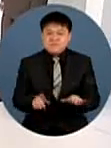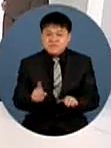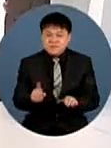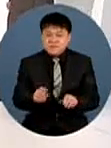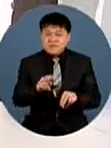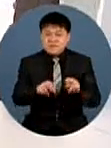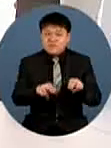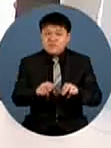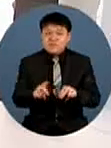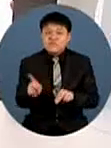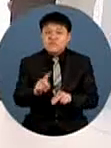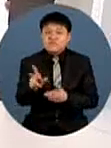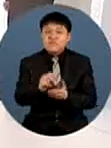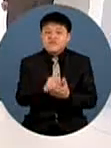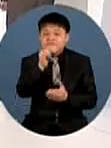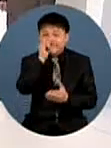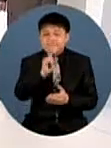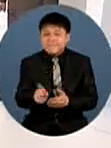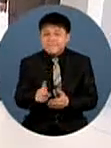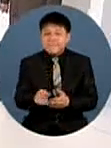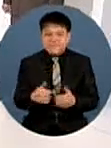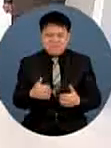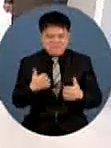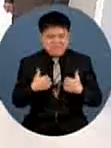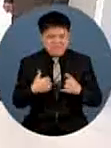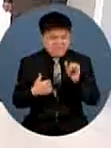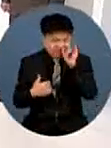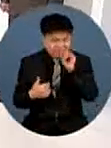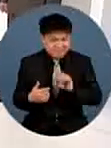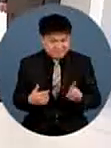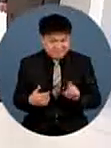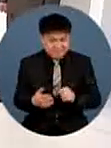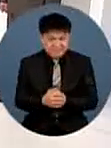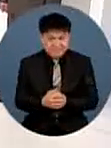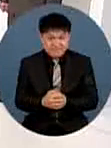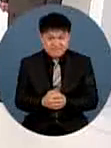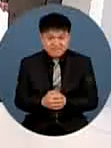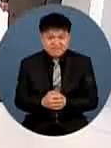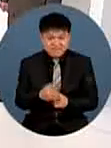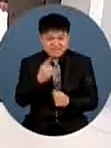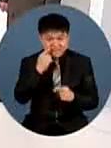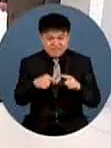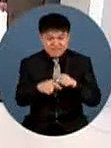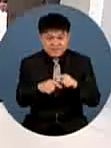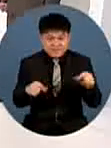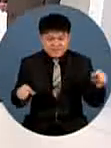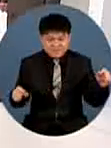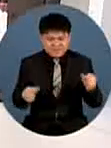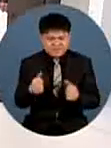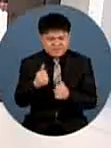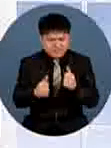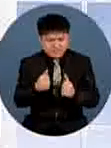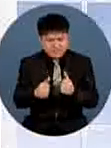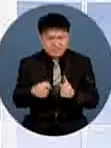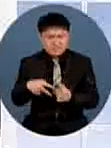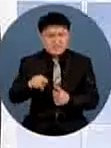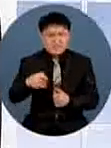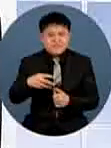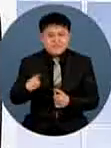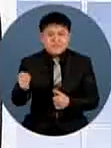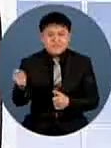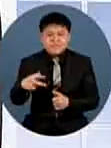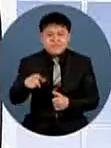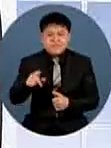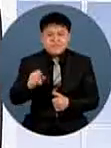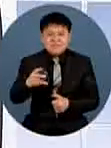비 시간은 네. 어떤 문제 준비되어 있나요? 오늘 상당히 재밌는 바둑을 골라봤는데요. 오늘 일본 명인전에서 벌어진 바둑입니다. 시다 3단과